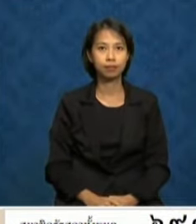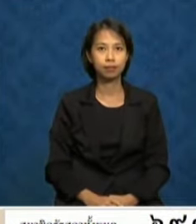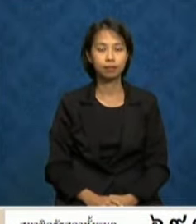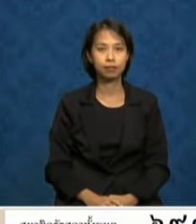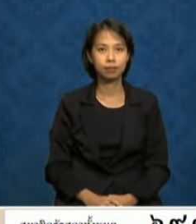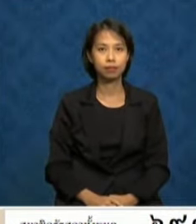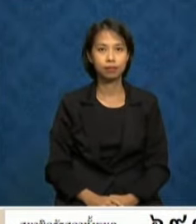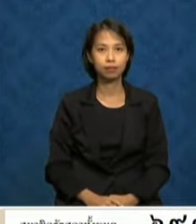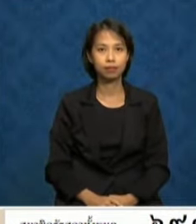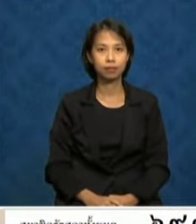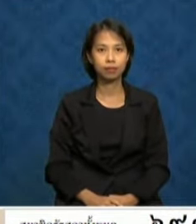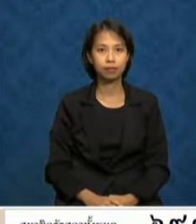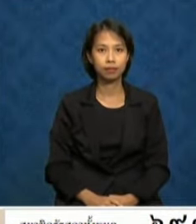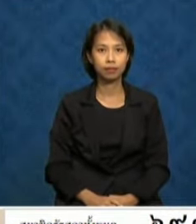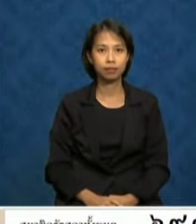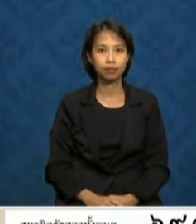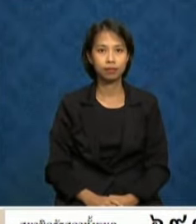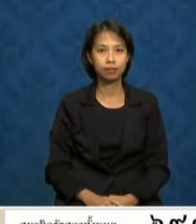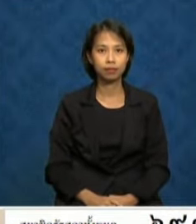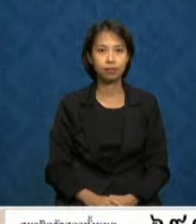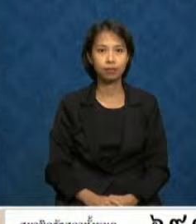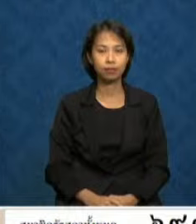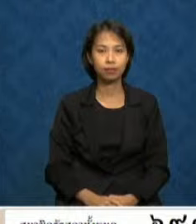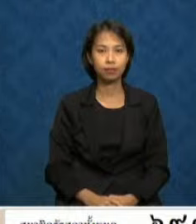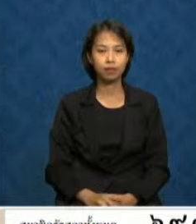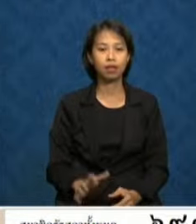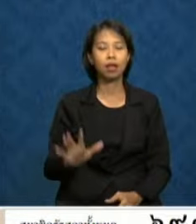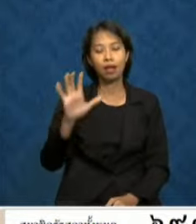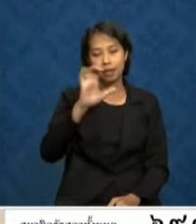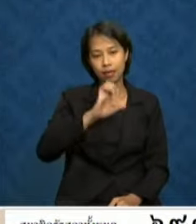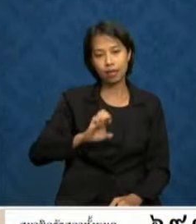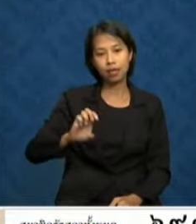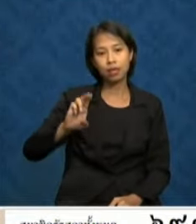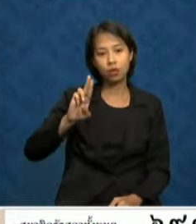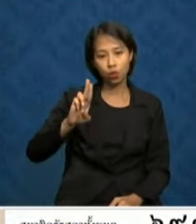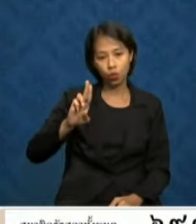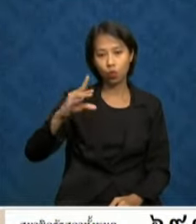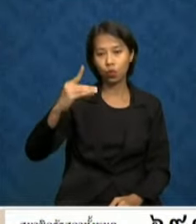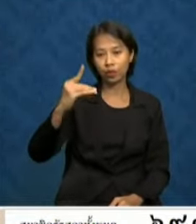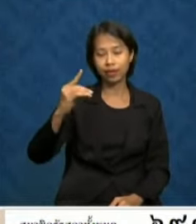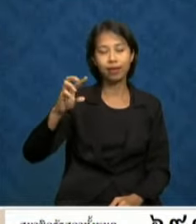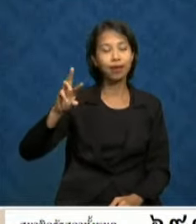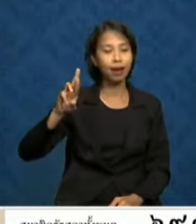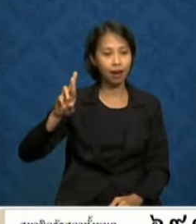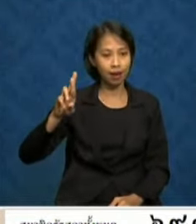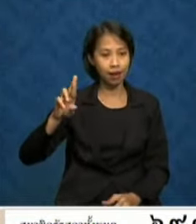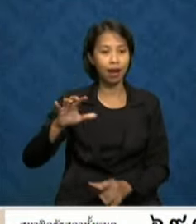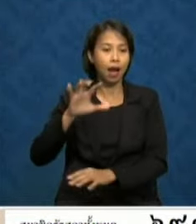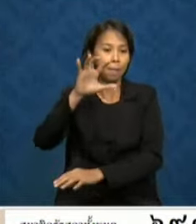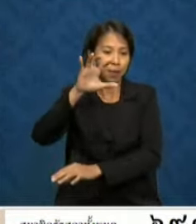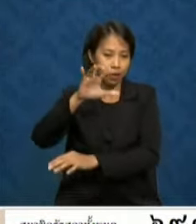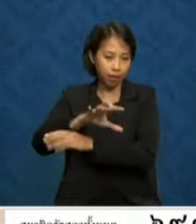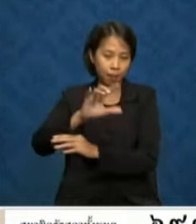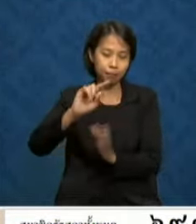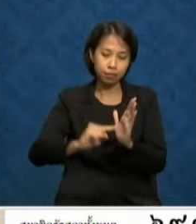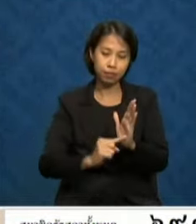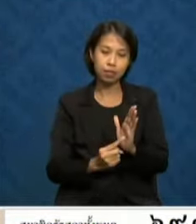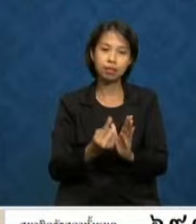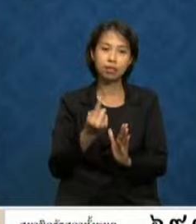ในเรื่องของมาตรการ EUDR นะครับก็จะใช้บังคับนะครับในวัน